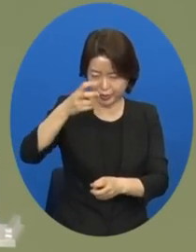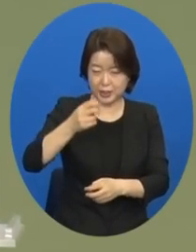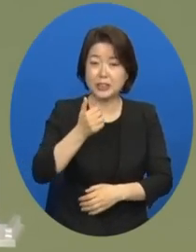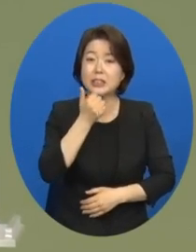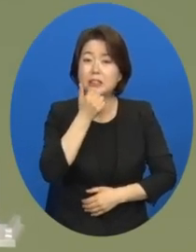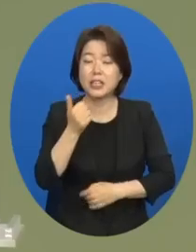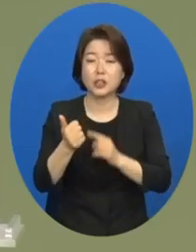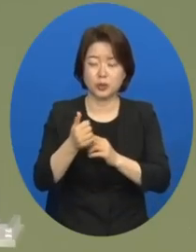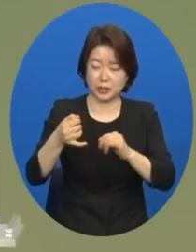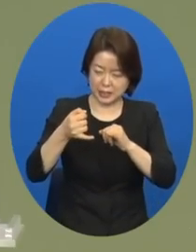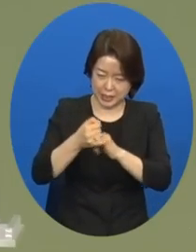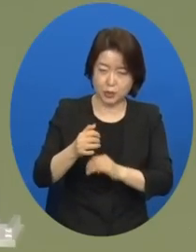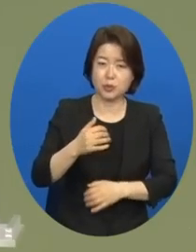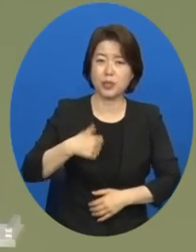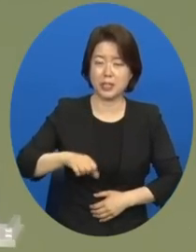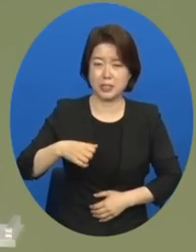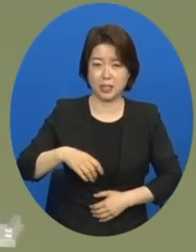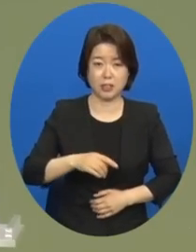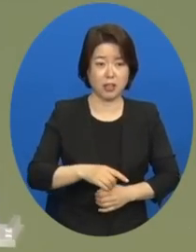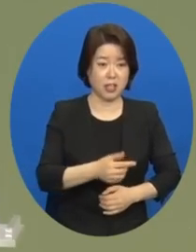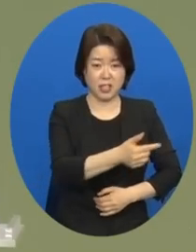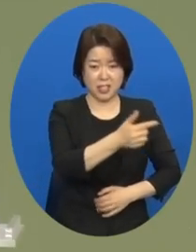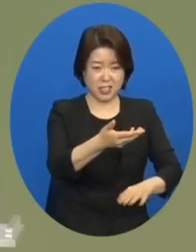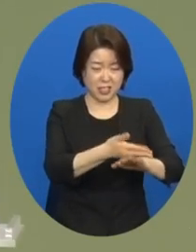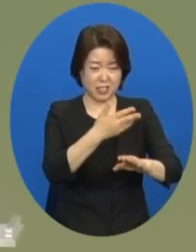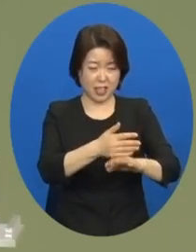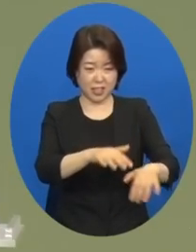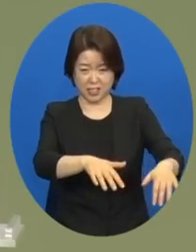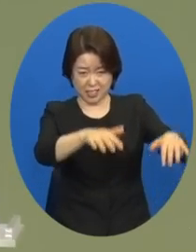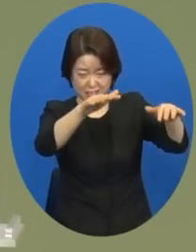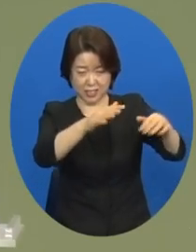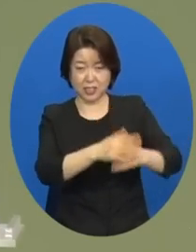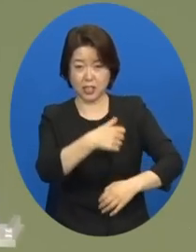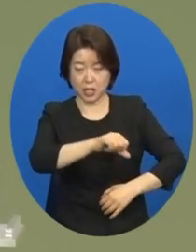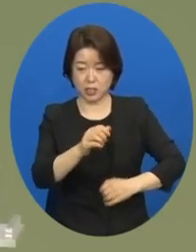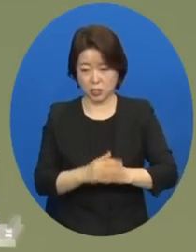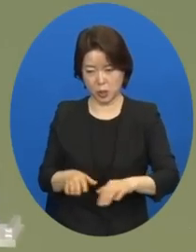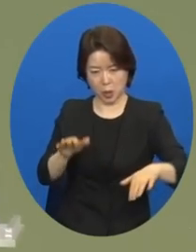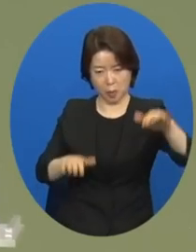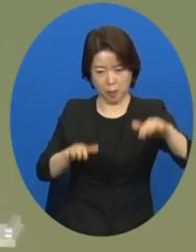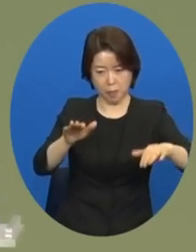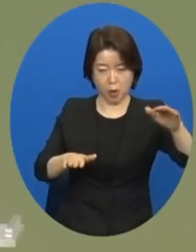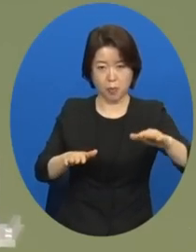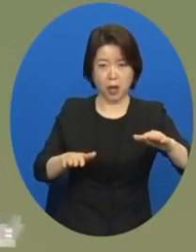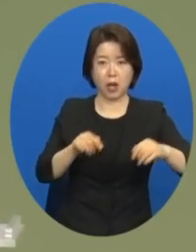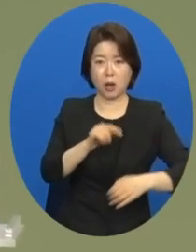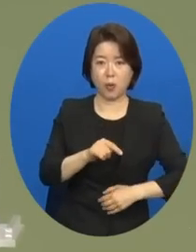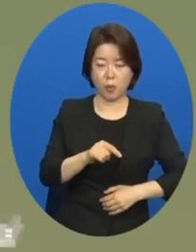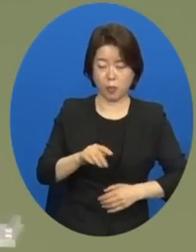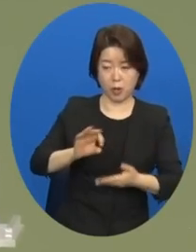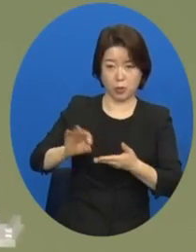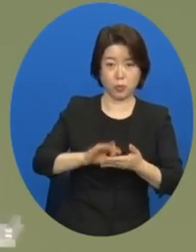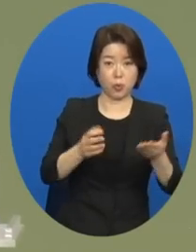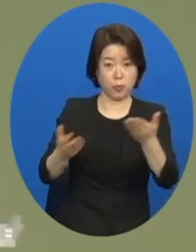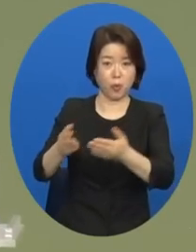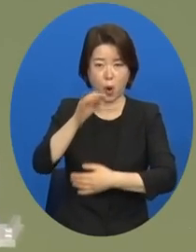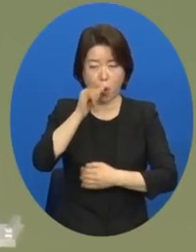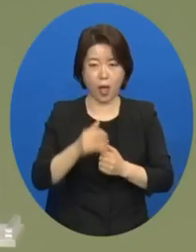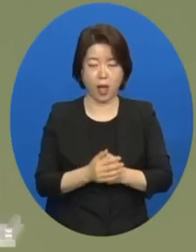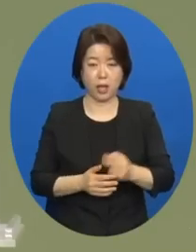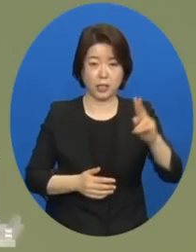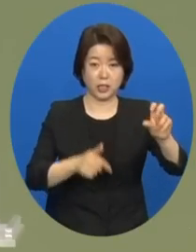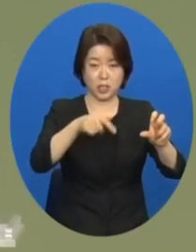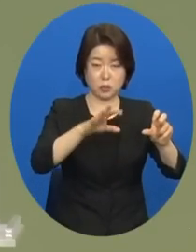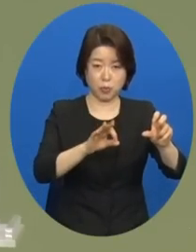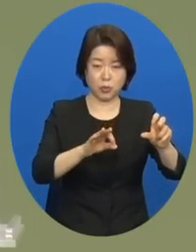알아보고 장대 같은 8명의 아들과 구별되는 적용을 하고 죽었어요 어떤 적용을 했을까요 25장